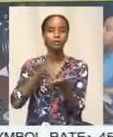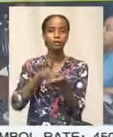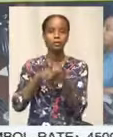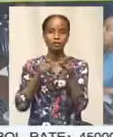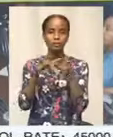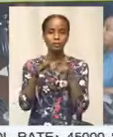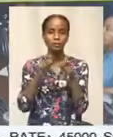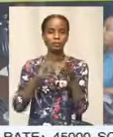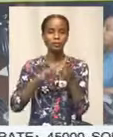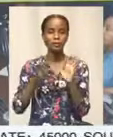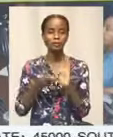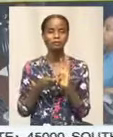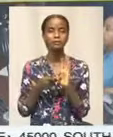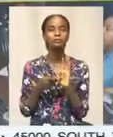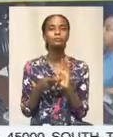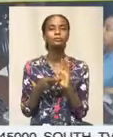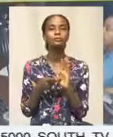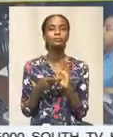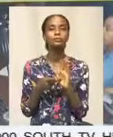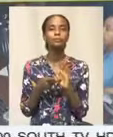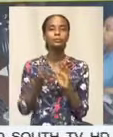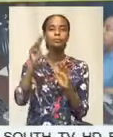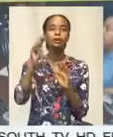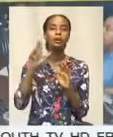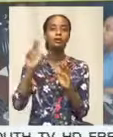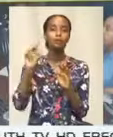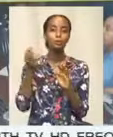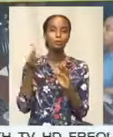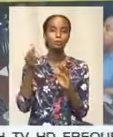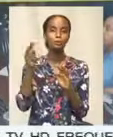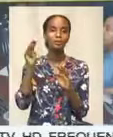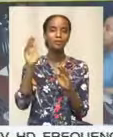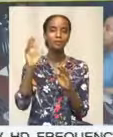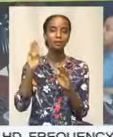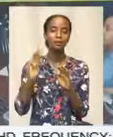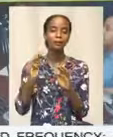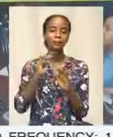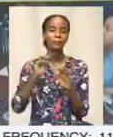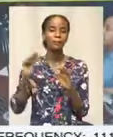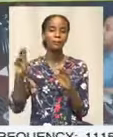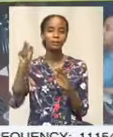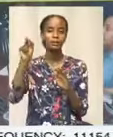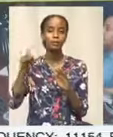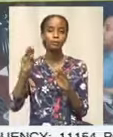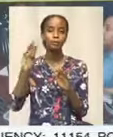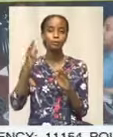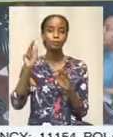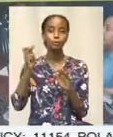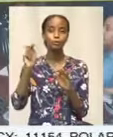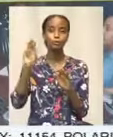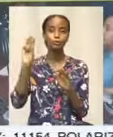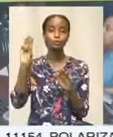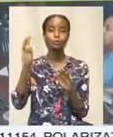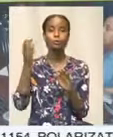3 ከተማ አስተዳደሮች ማለትም ማረቆ፣ መስቃን፣ ምስራቅ መስቃን፣ ደቡብ ሶዶና ሶዶ